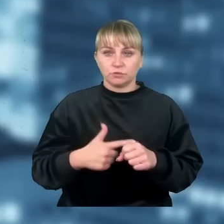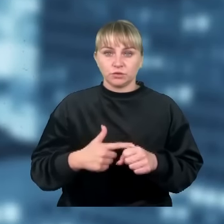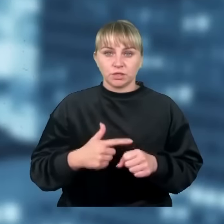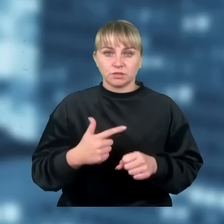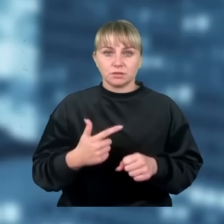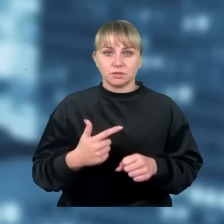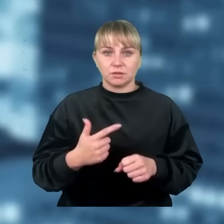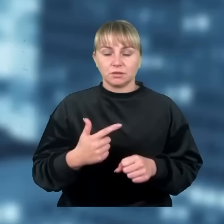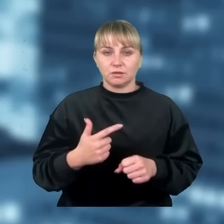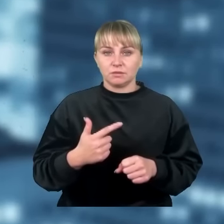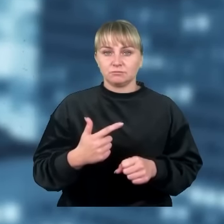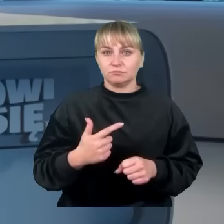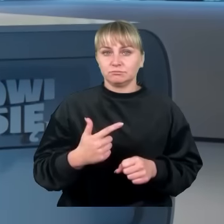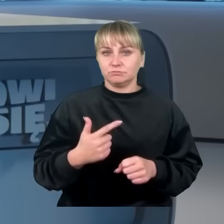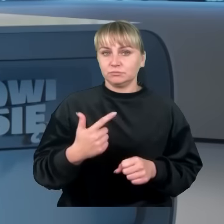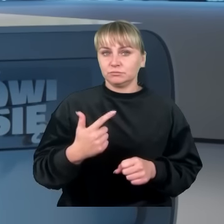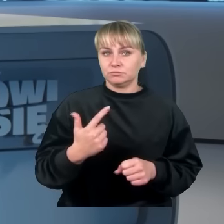22:33 jest tu, nie?